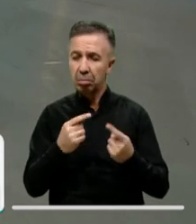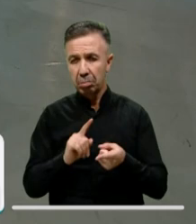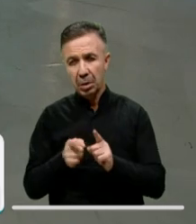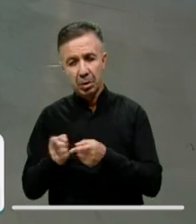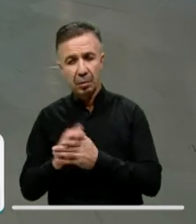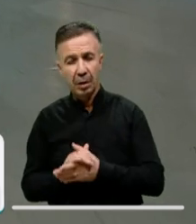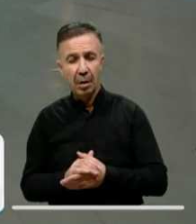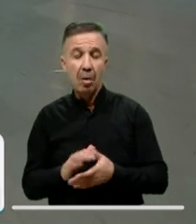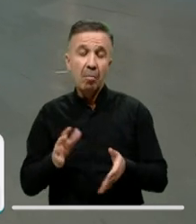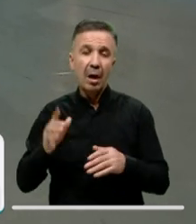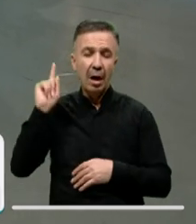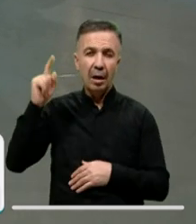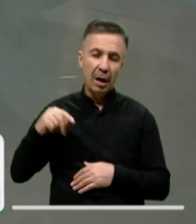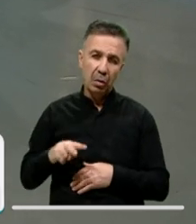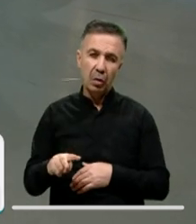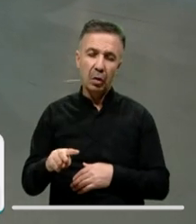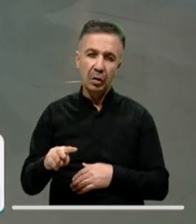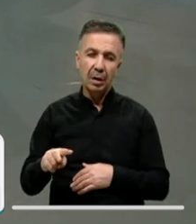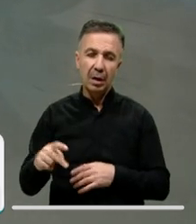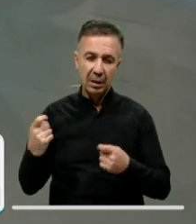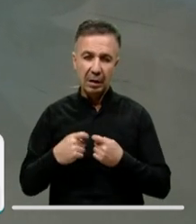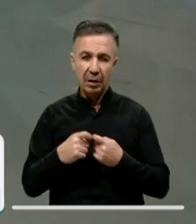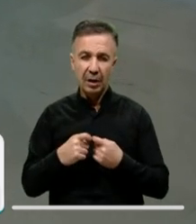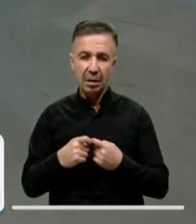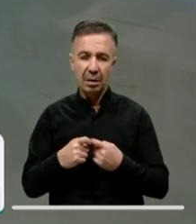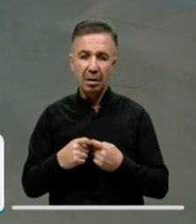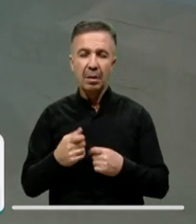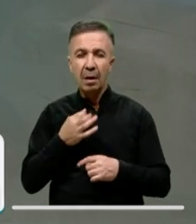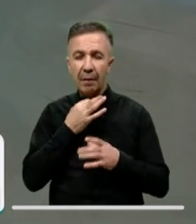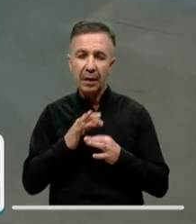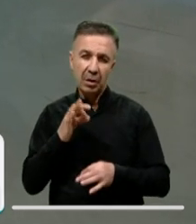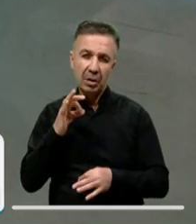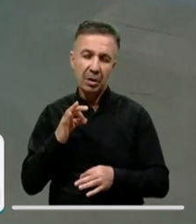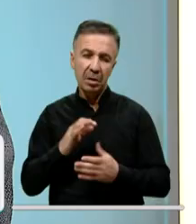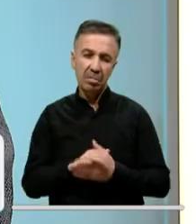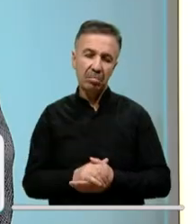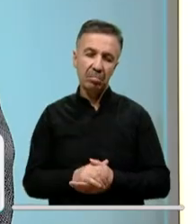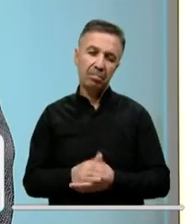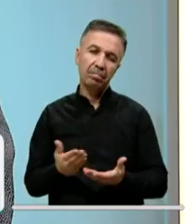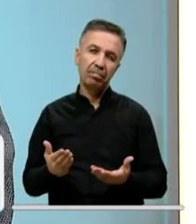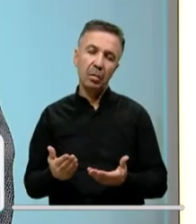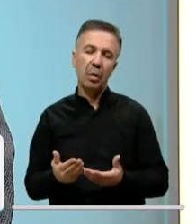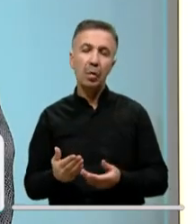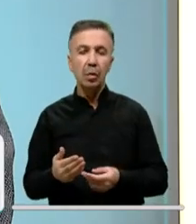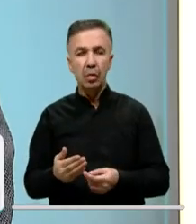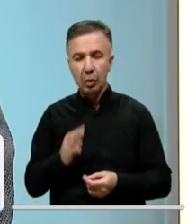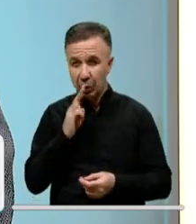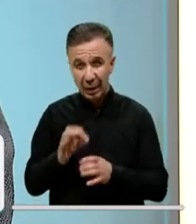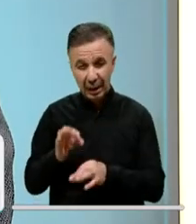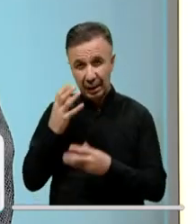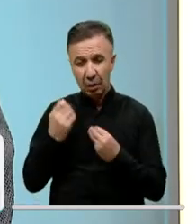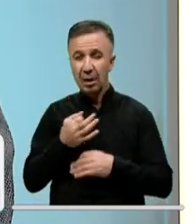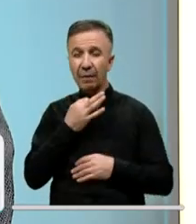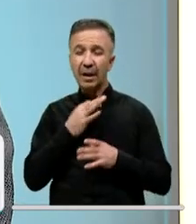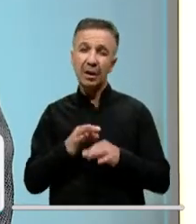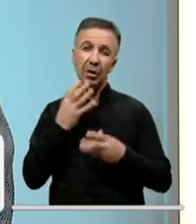cihat eden bir gazidir. O da fakir olma şartı aranır. Yani sonuçta insan olacak, fakir olacak